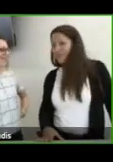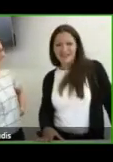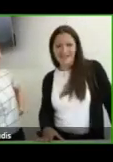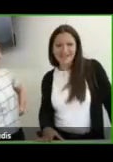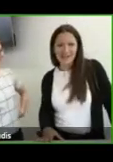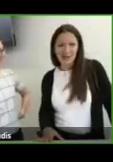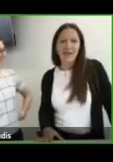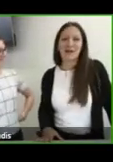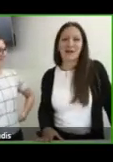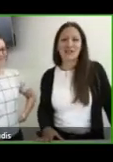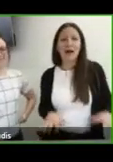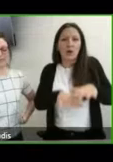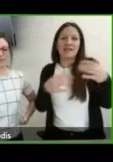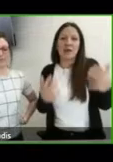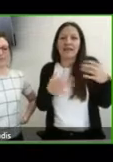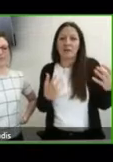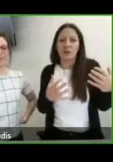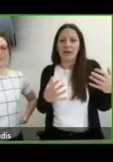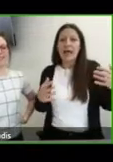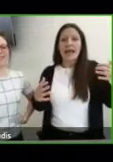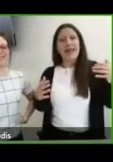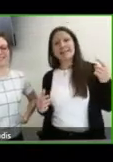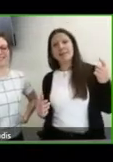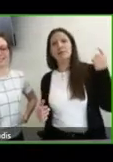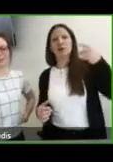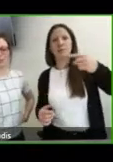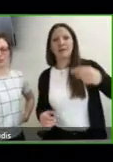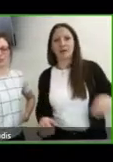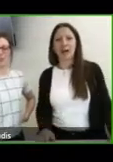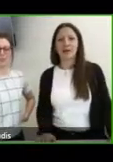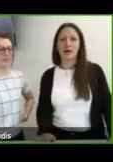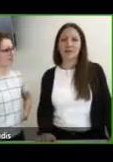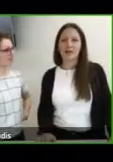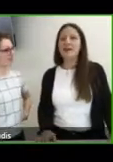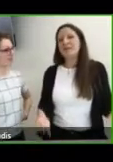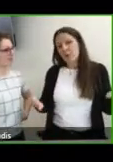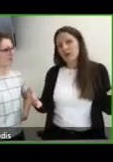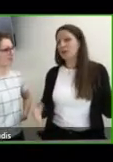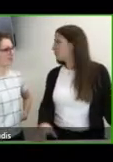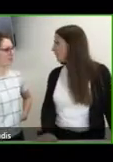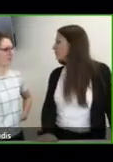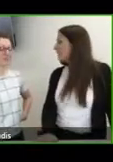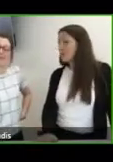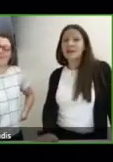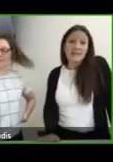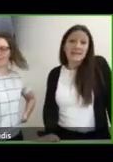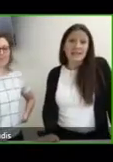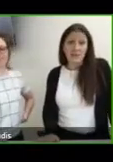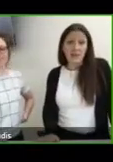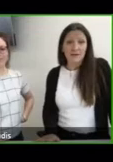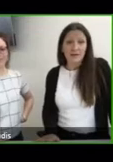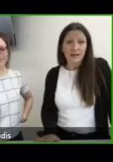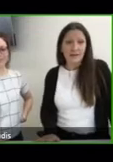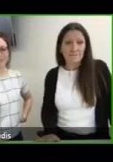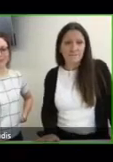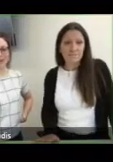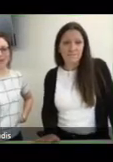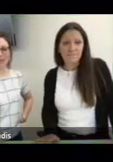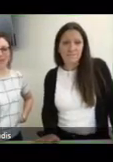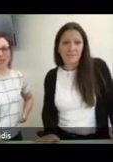fétiche. Le Tamagotchi, on devait donc s'en occuper. Et si on s'occupait de notre algorithme pour qu'il nous donne, finalement, des informations